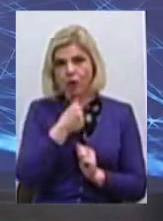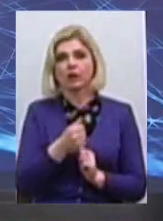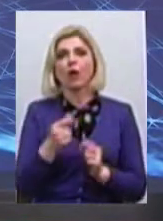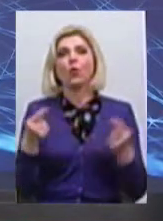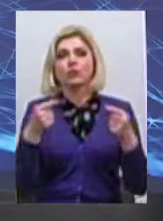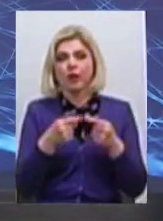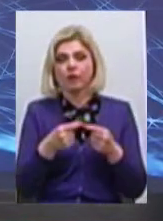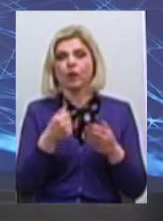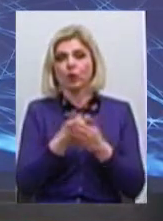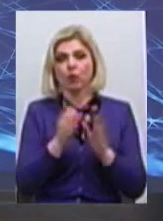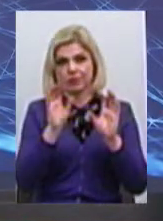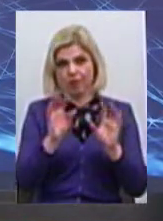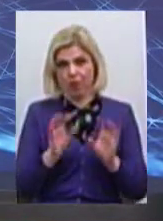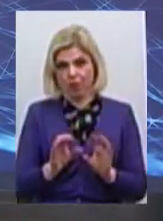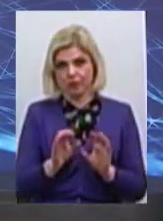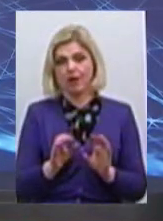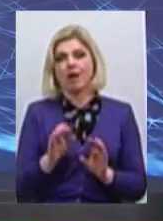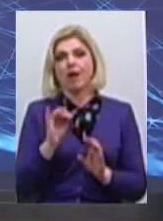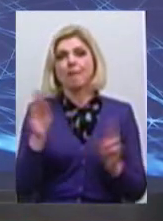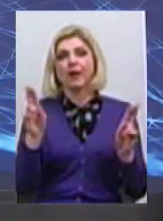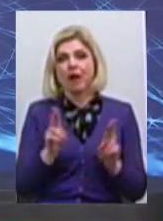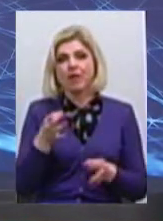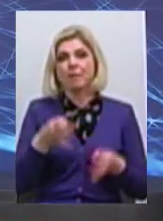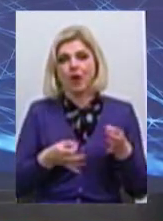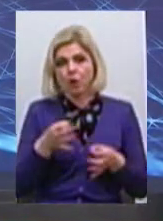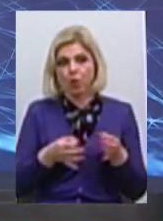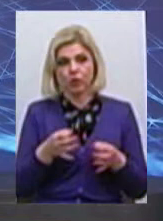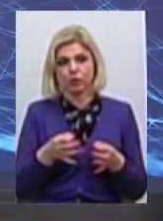відповідно до чинного законодавства, а саме правил природного та